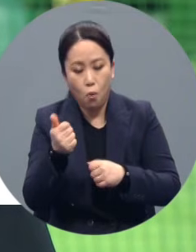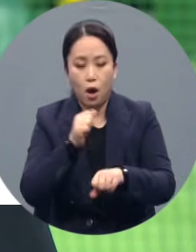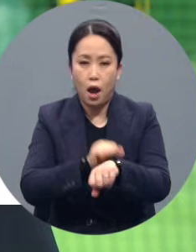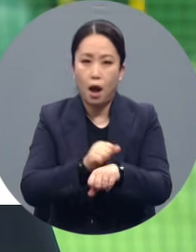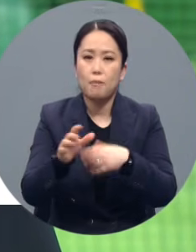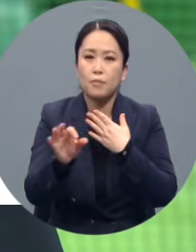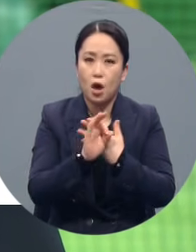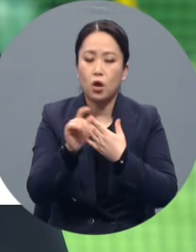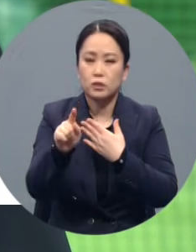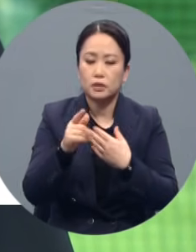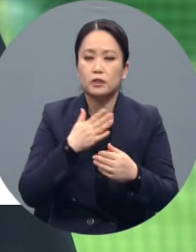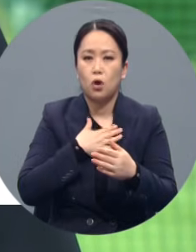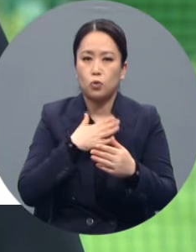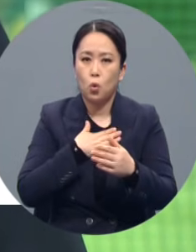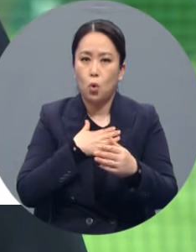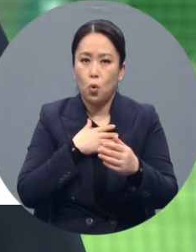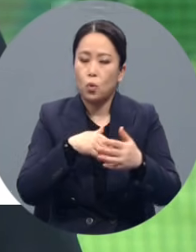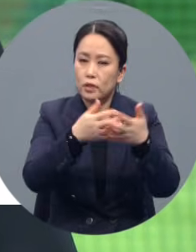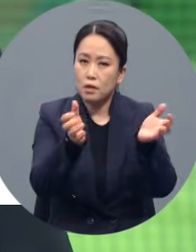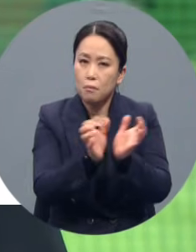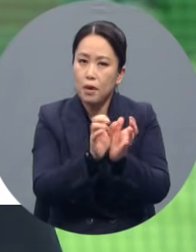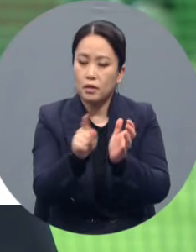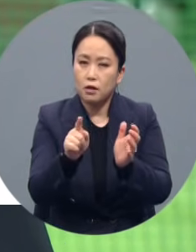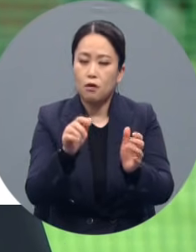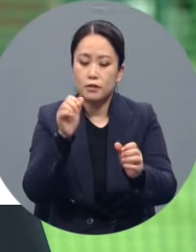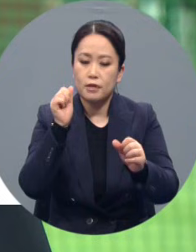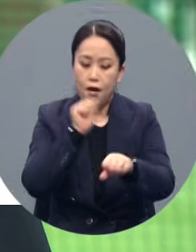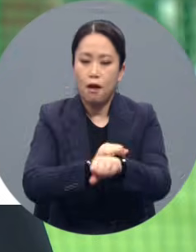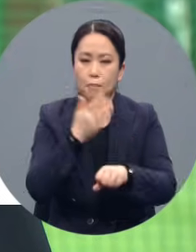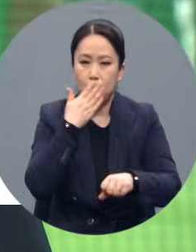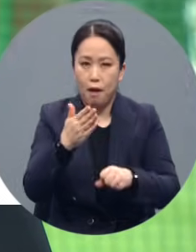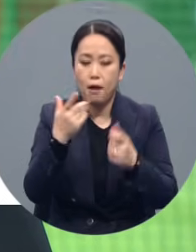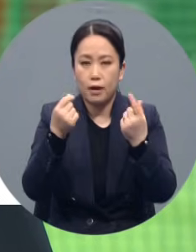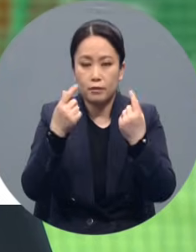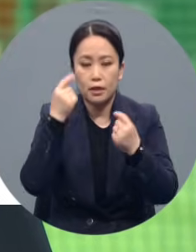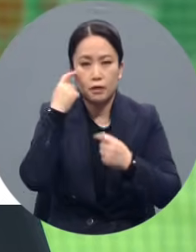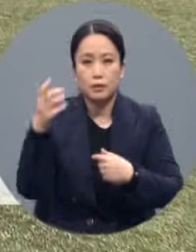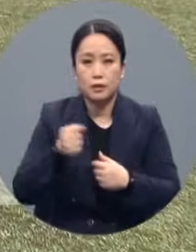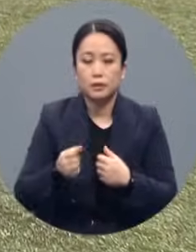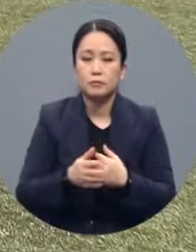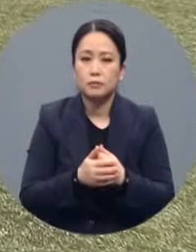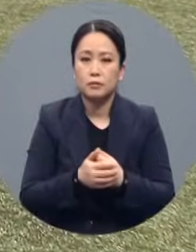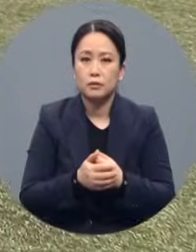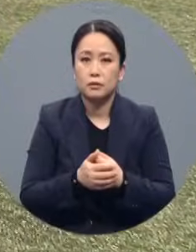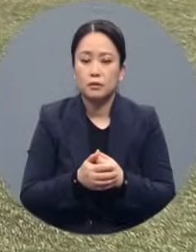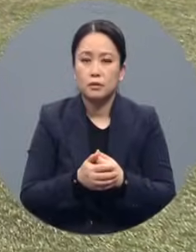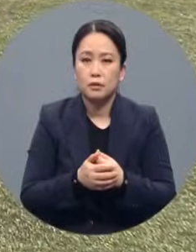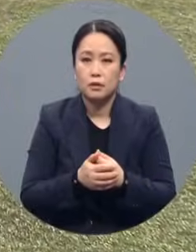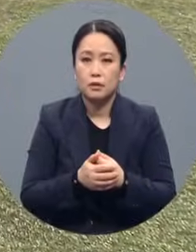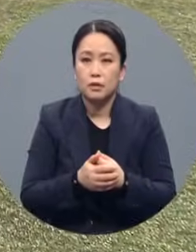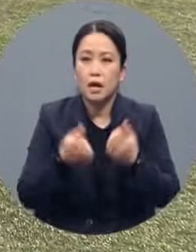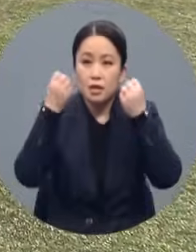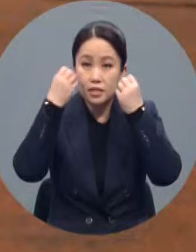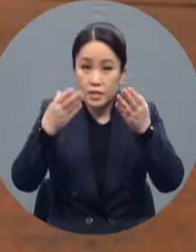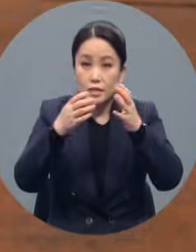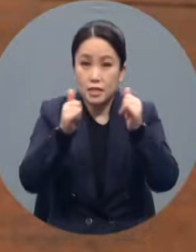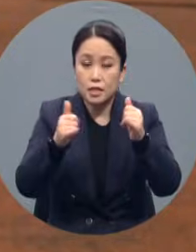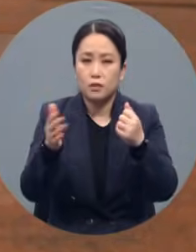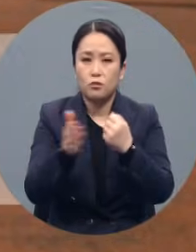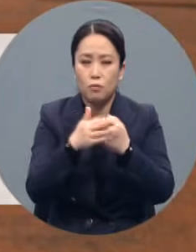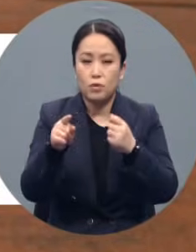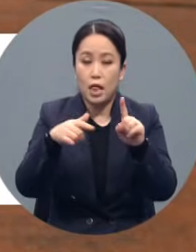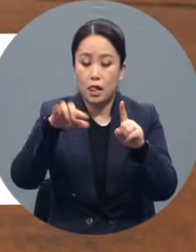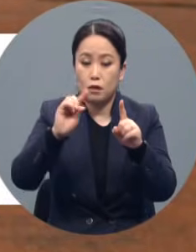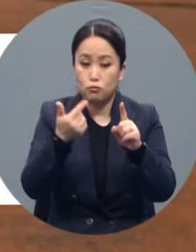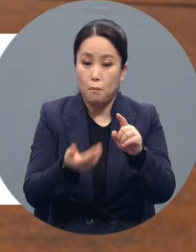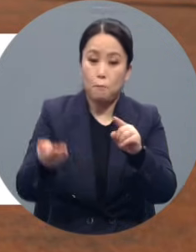저도 팀에 잘 녹아들면은 잘할 수 있을 것 같다고 그런 생각했습니다. 신인이다 보니까 1군에 올라가게